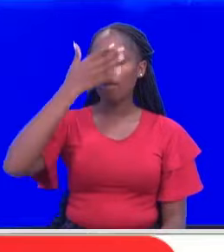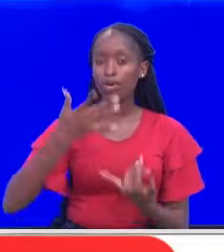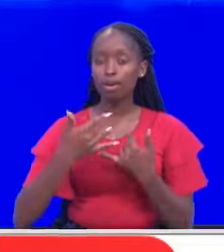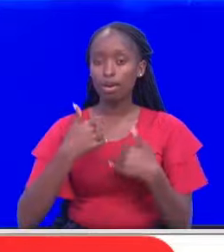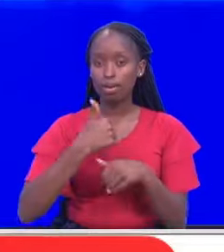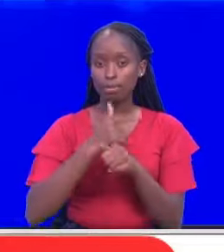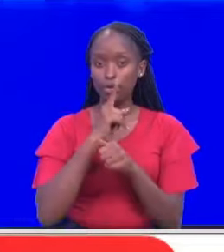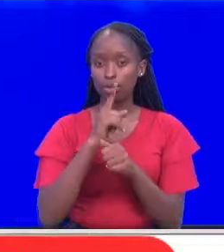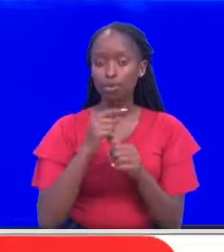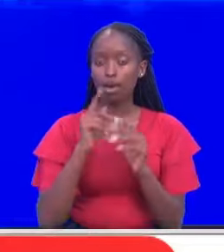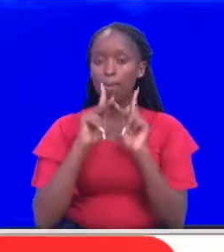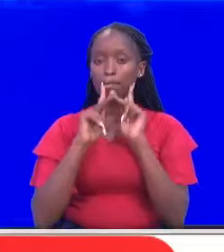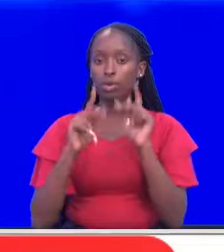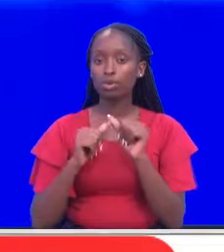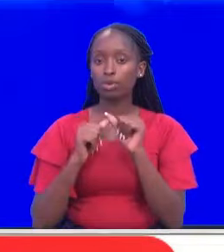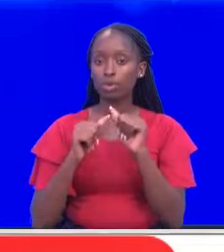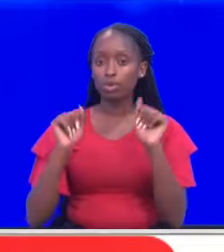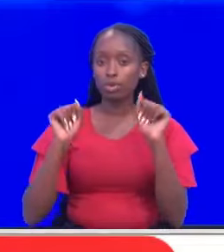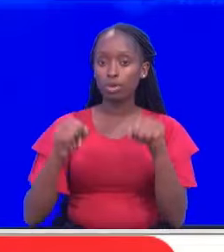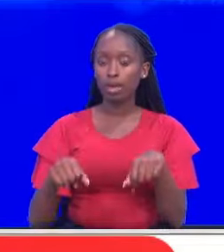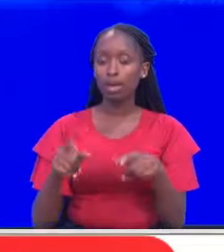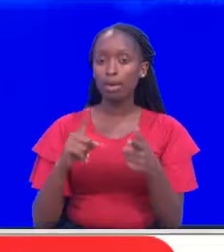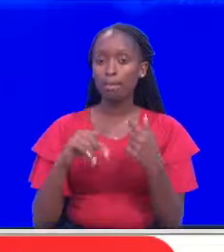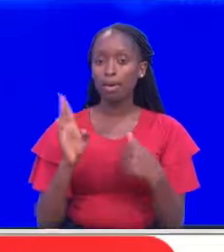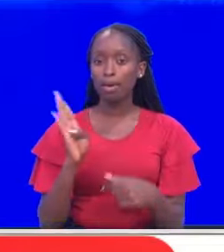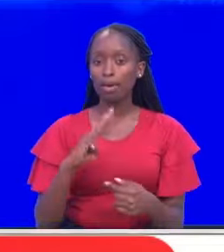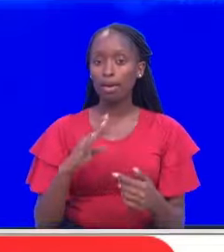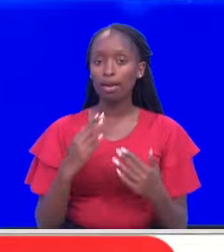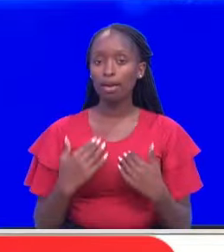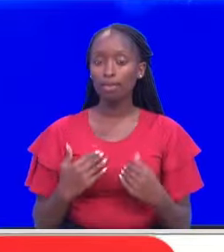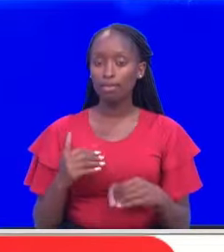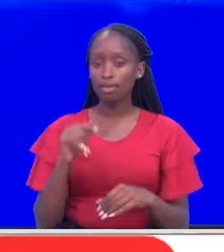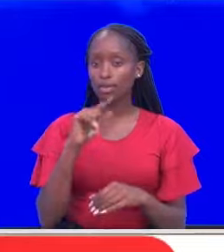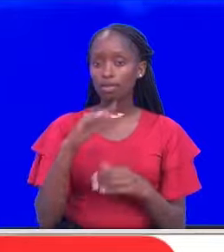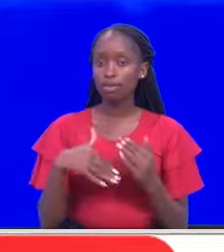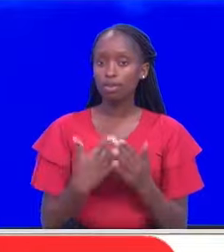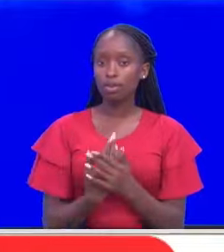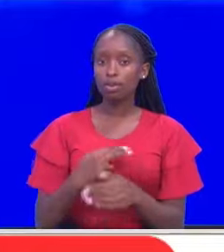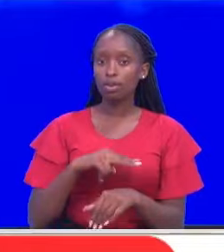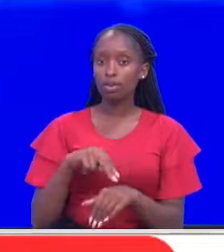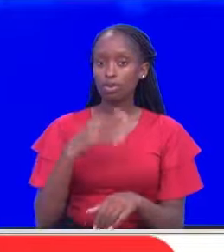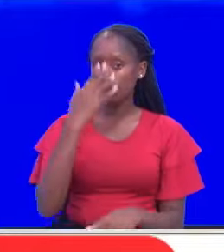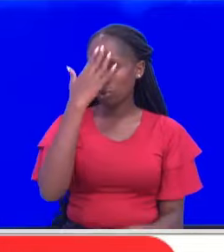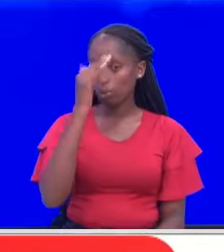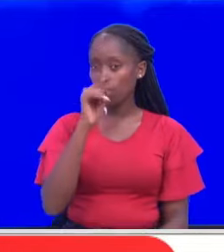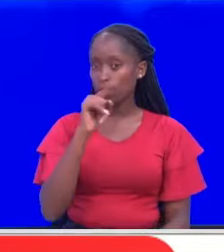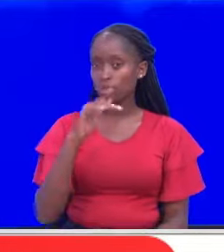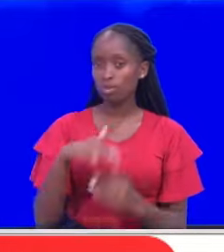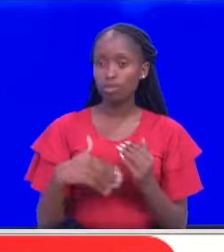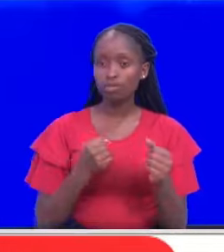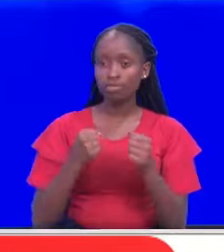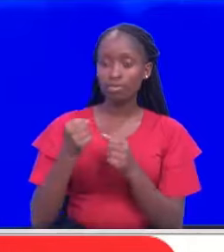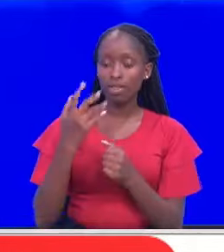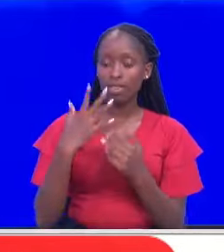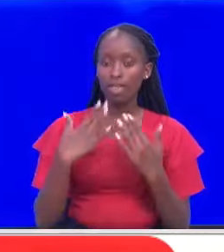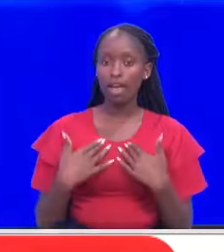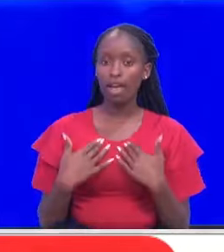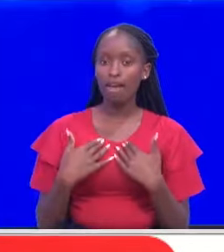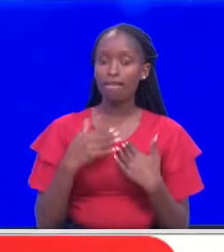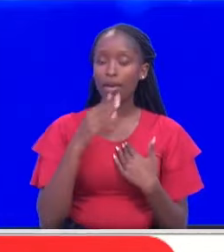kwamba amani inarejea katika hizi mataifa. Kwa sababu vita kule vitanyemelea hapa.